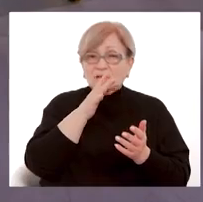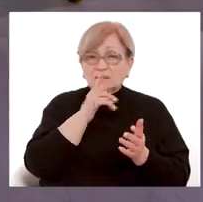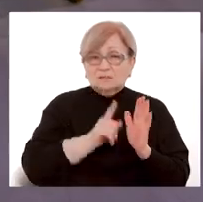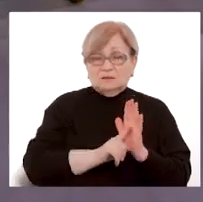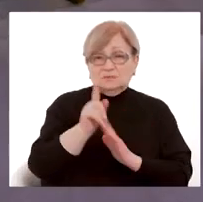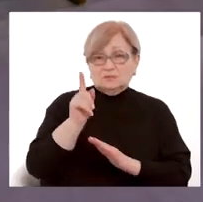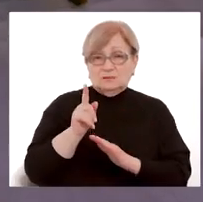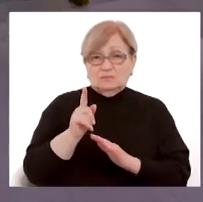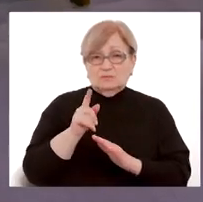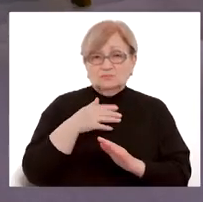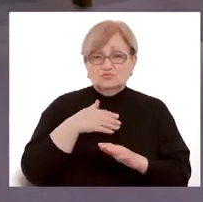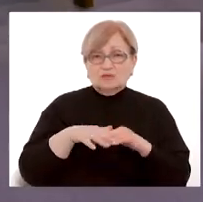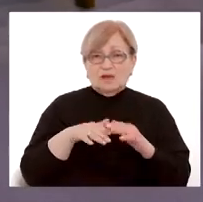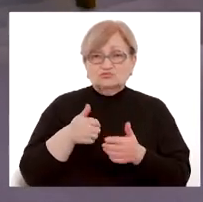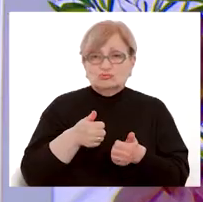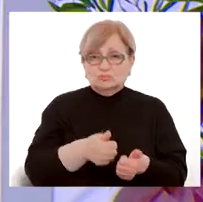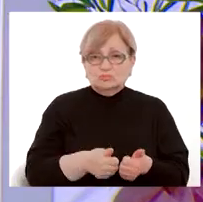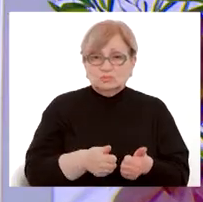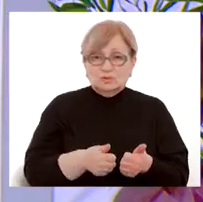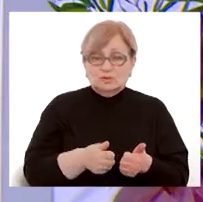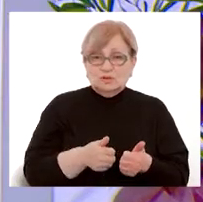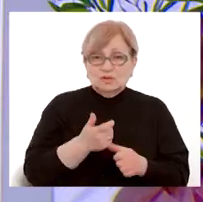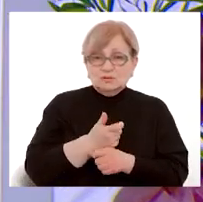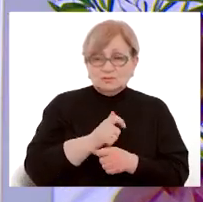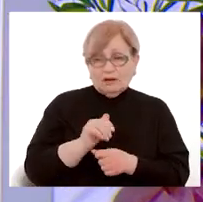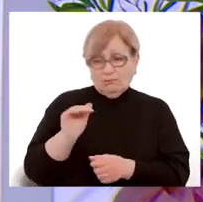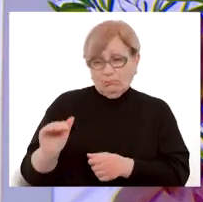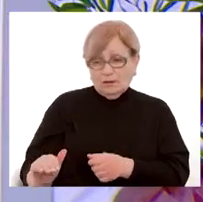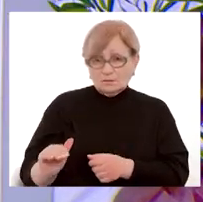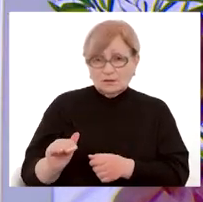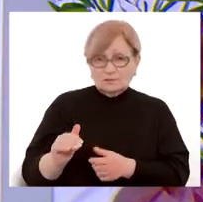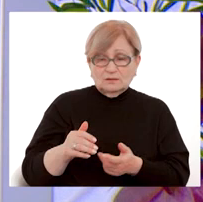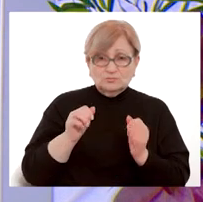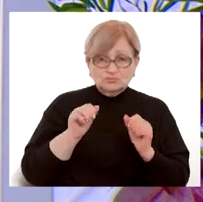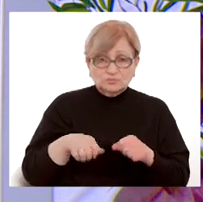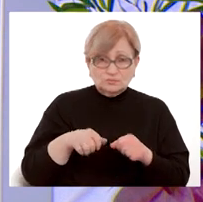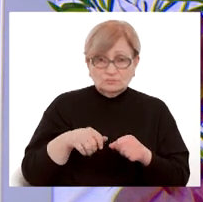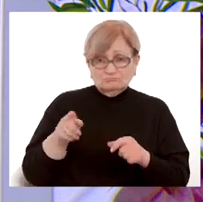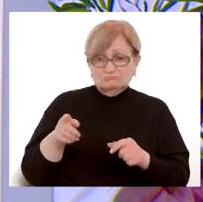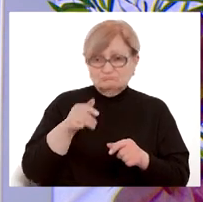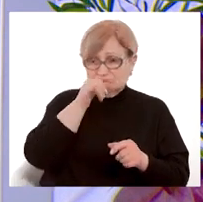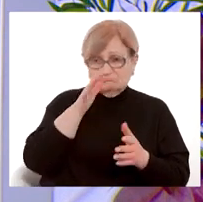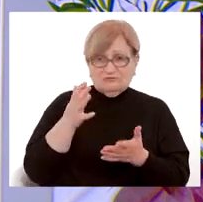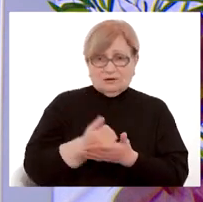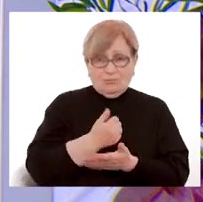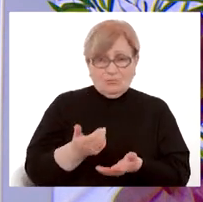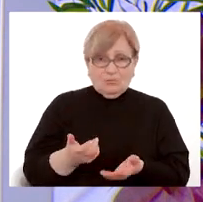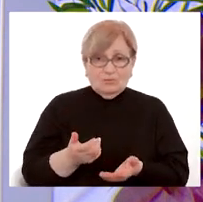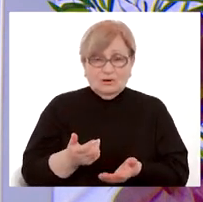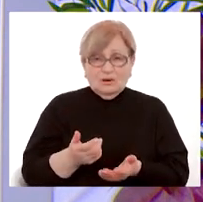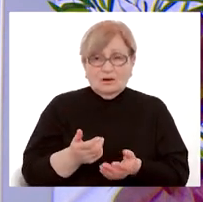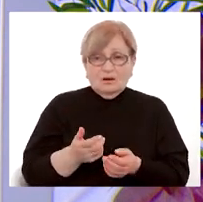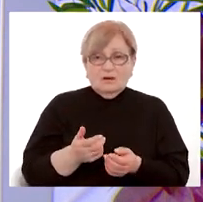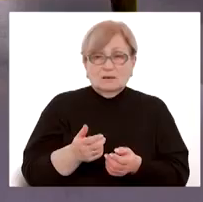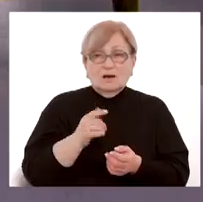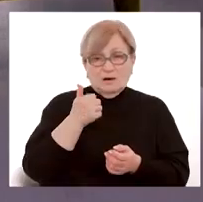შეიძლება რომ ვთქვათ ხელი შეუწყოთ, იმიტომ რომ ვთქვათ ძალიან პატარა თუ არის, მაინც და მაინც შეიძლება არ გამოუვიდეს და ეს როდი შეიძლება. კი